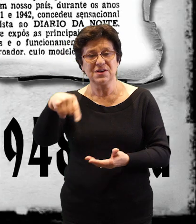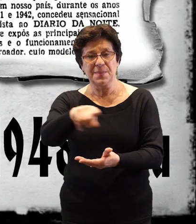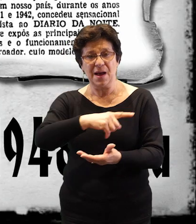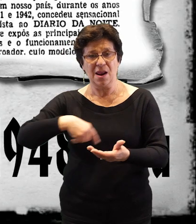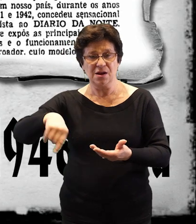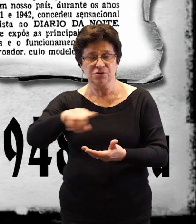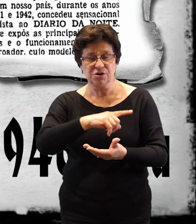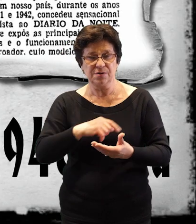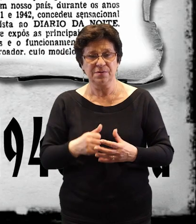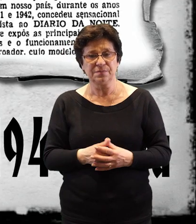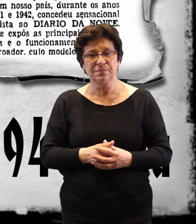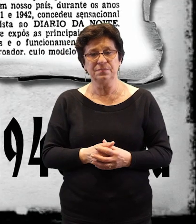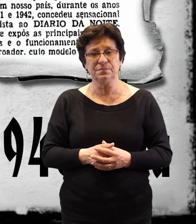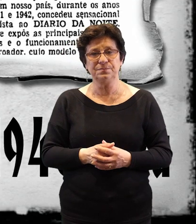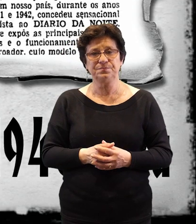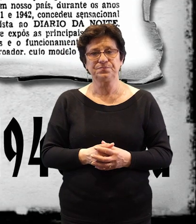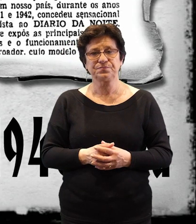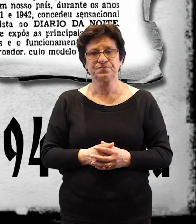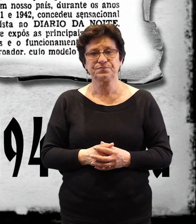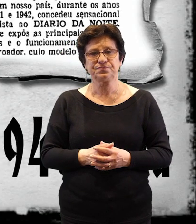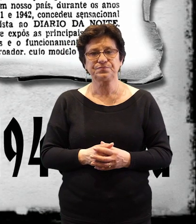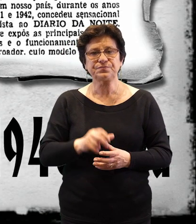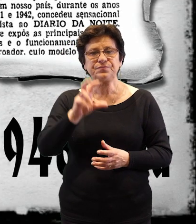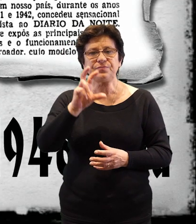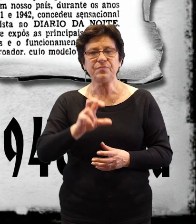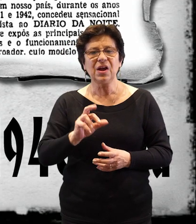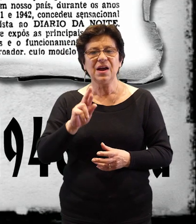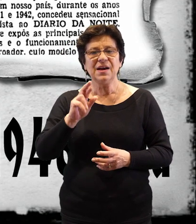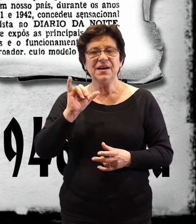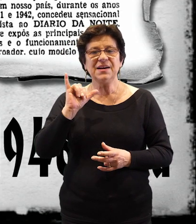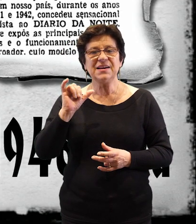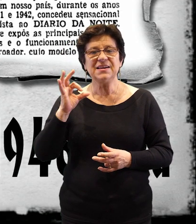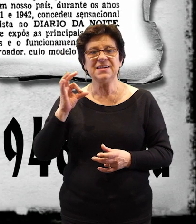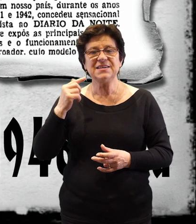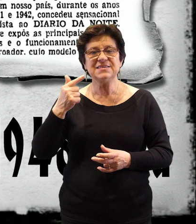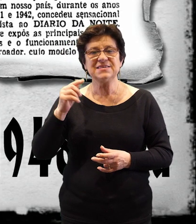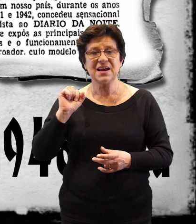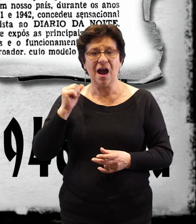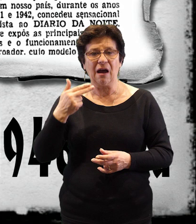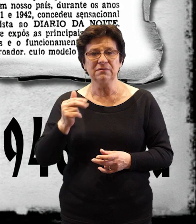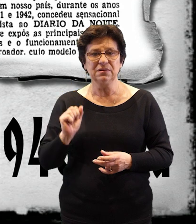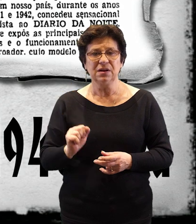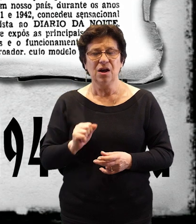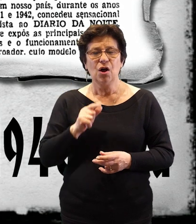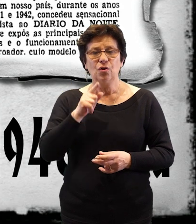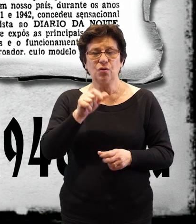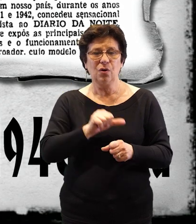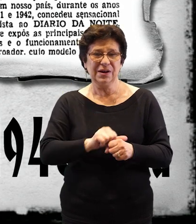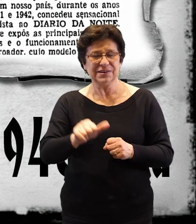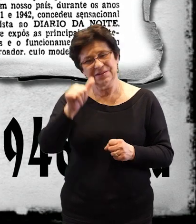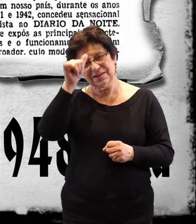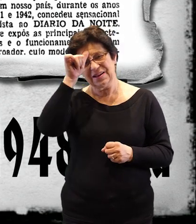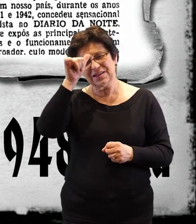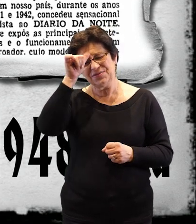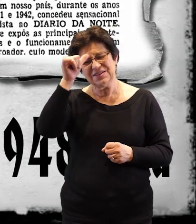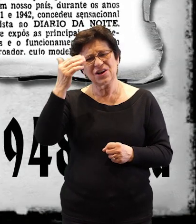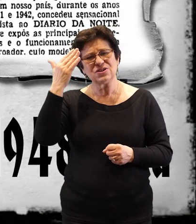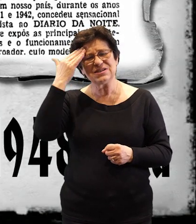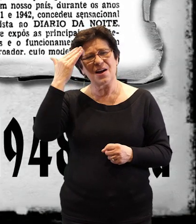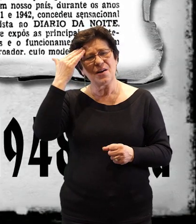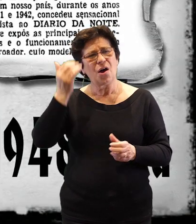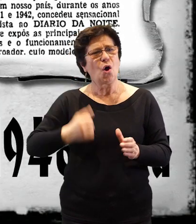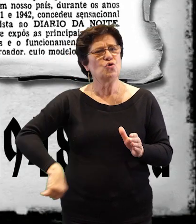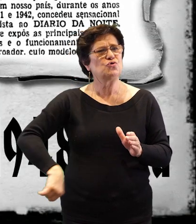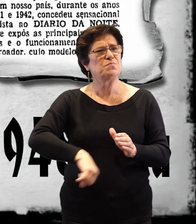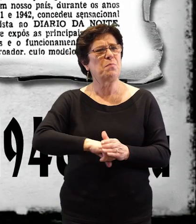opisany jako Christensen, Christian Christensen. To było również wówczas nazwisko znanego sportowca, już